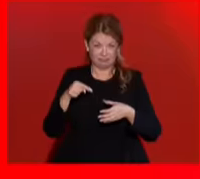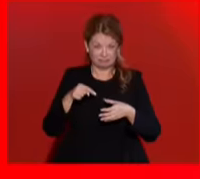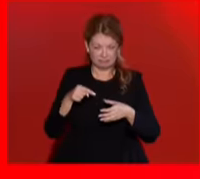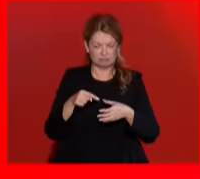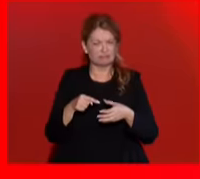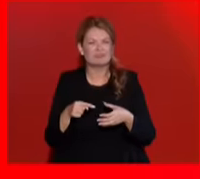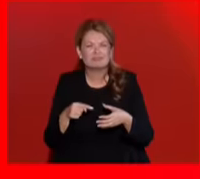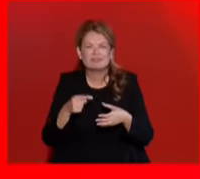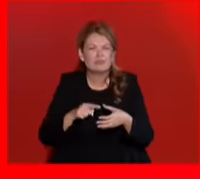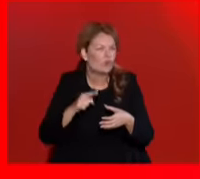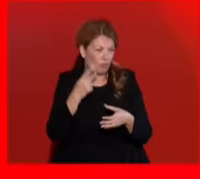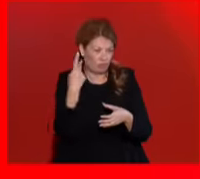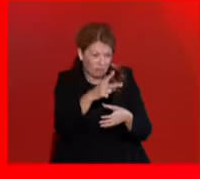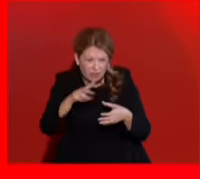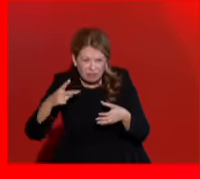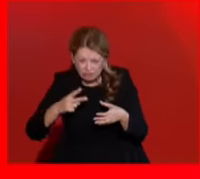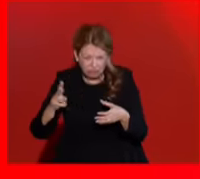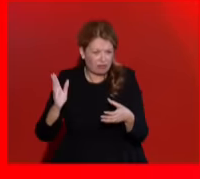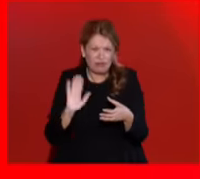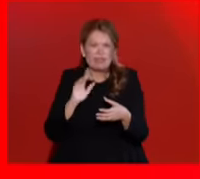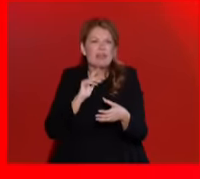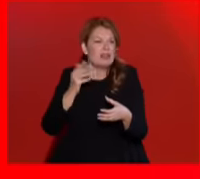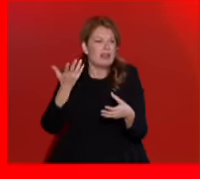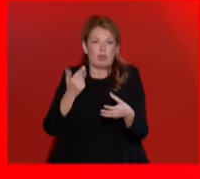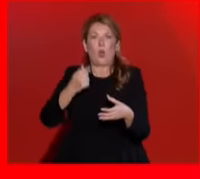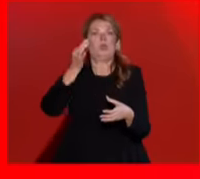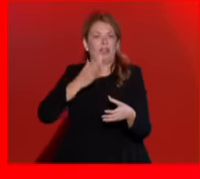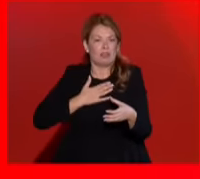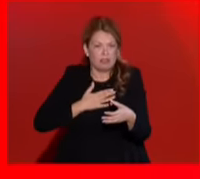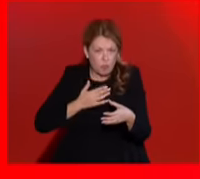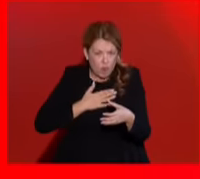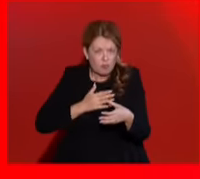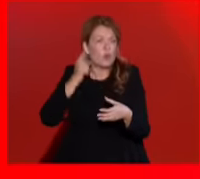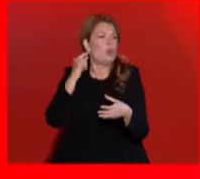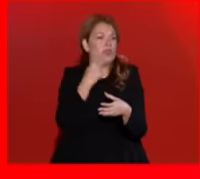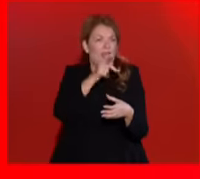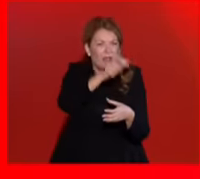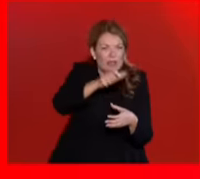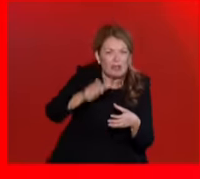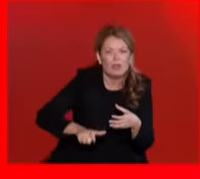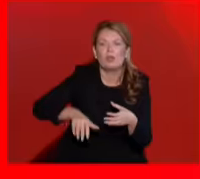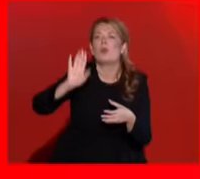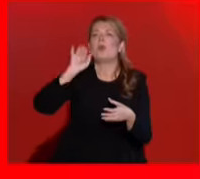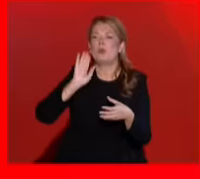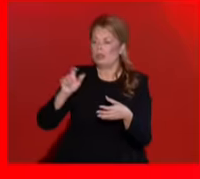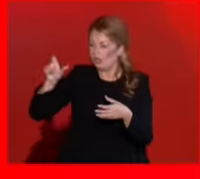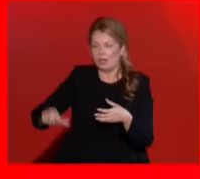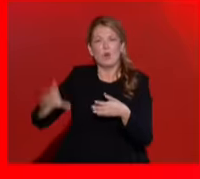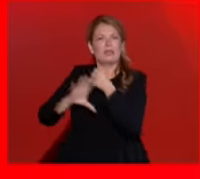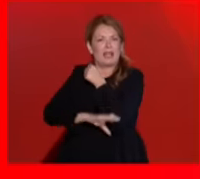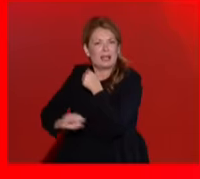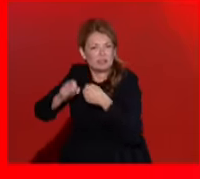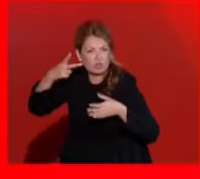δεν ανήκει σε κανέναν μας. Δεν ανήκει σε μένα, δεν ανήκει στη Ράνια Σβίγκου που είναι